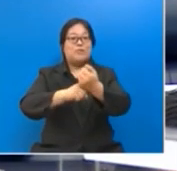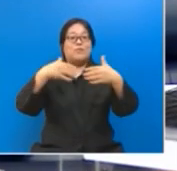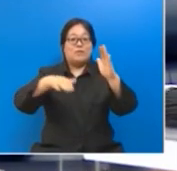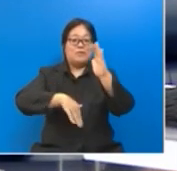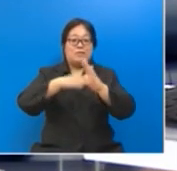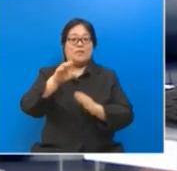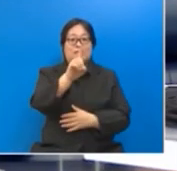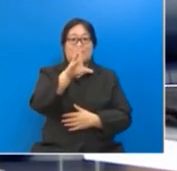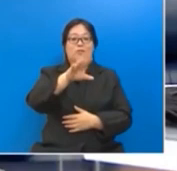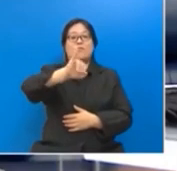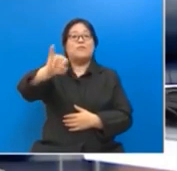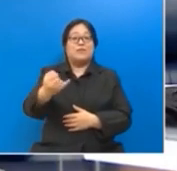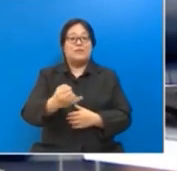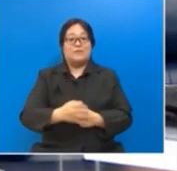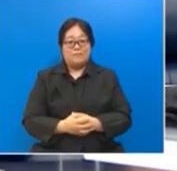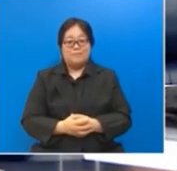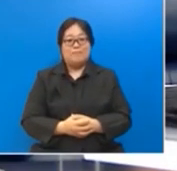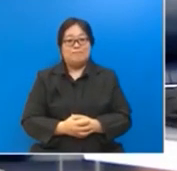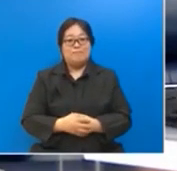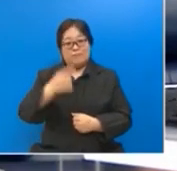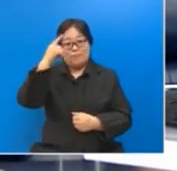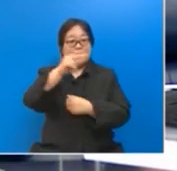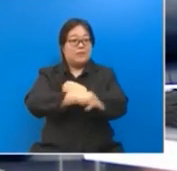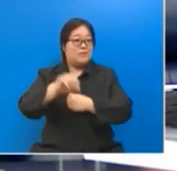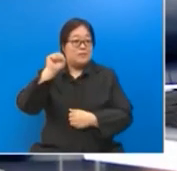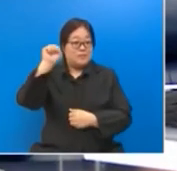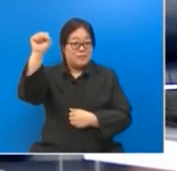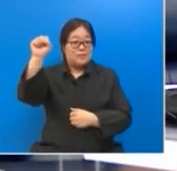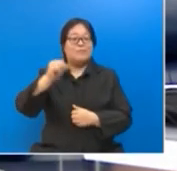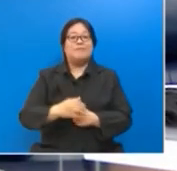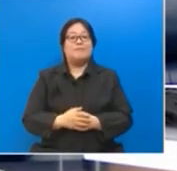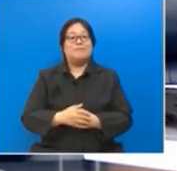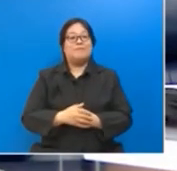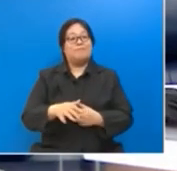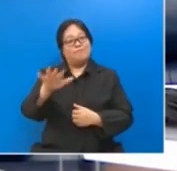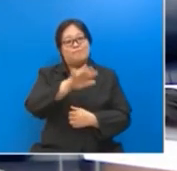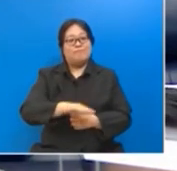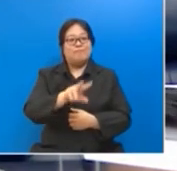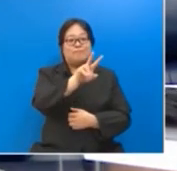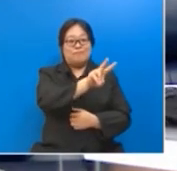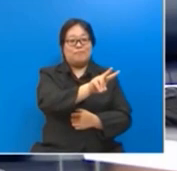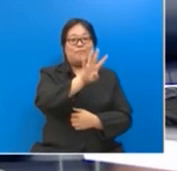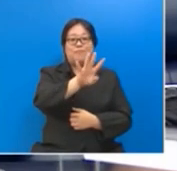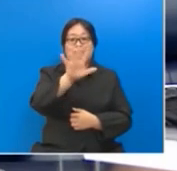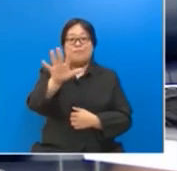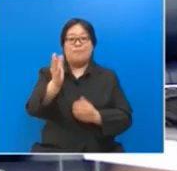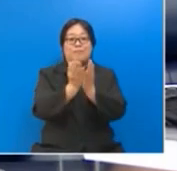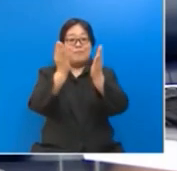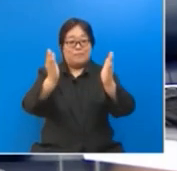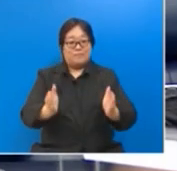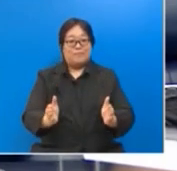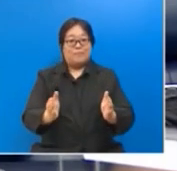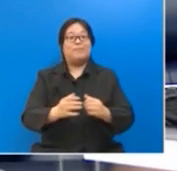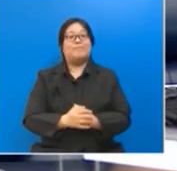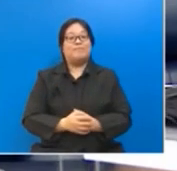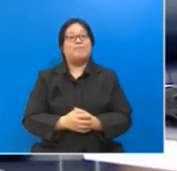melebihi 100 juta. Jadi bagi negeri Sabah, ada seramai 245 orang pelajar